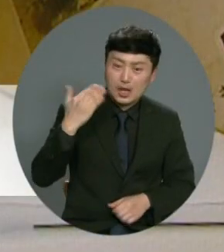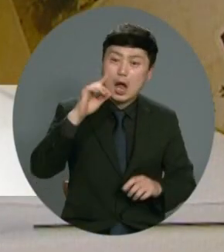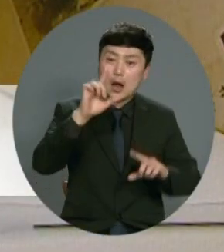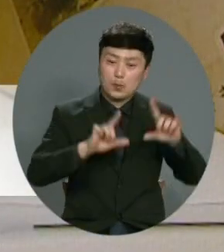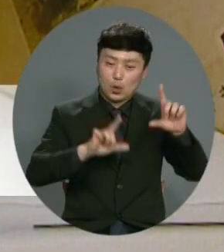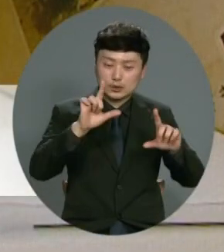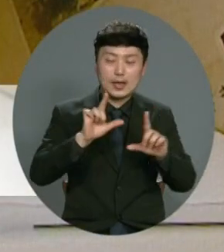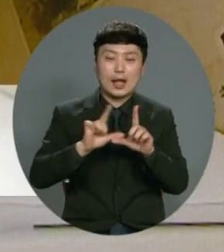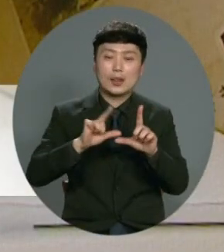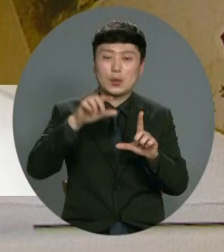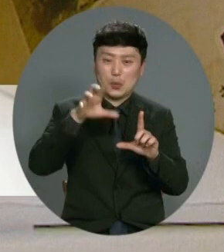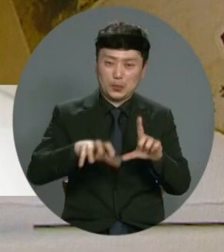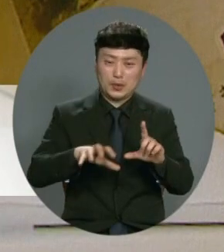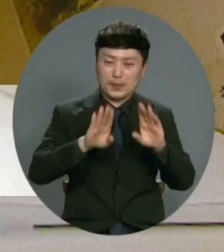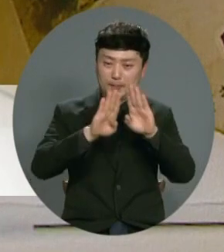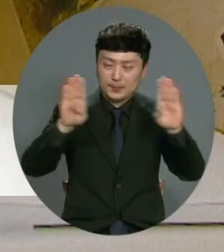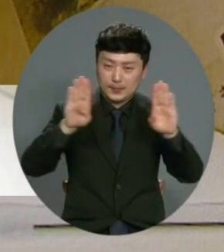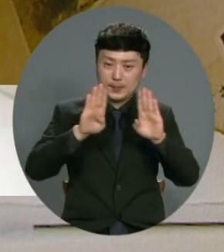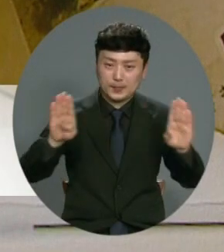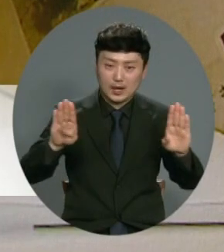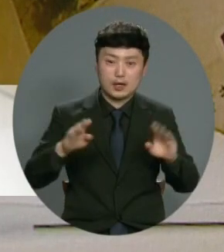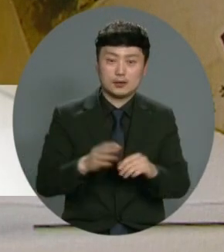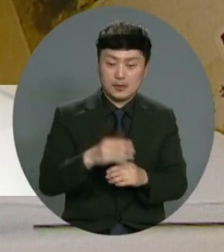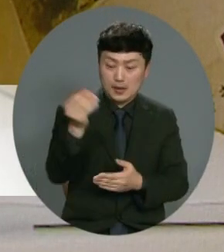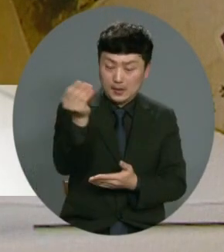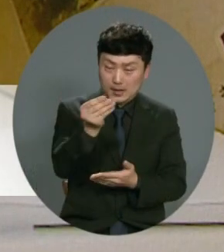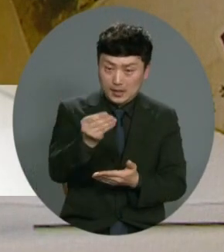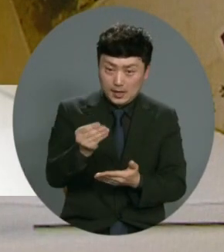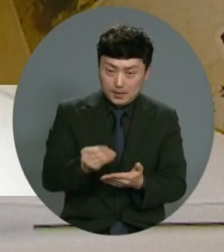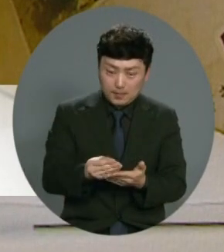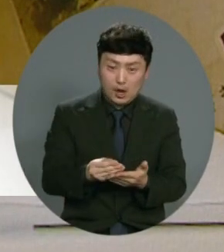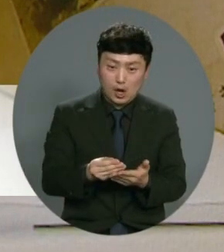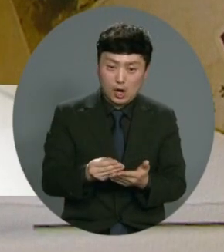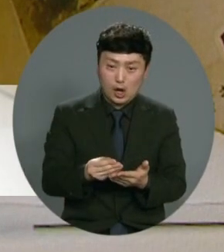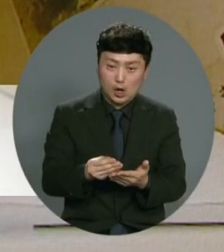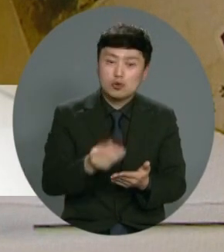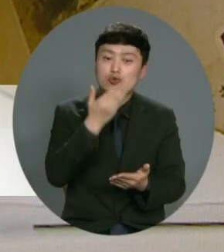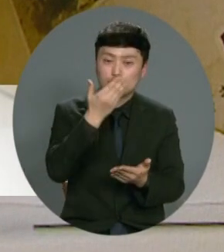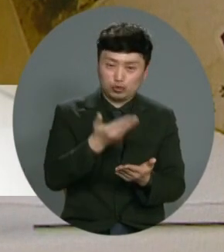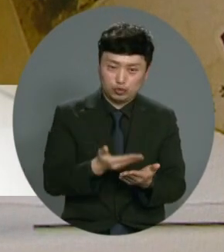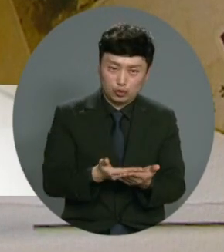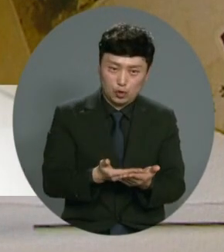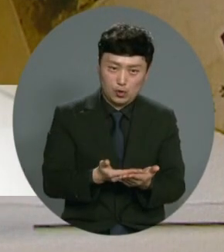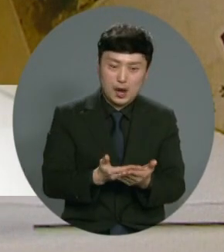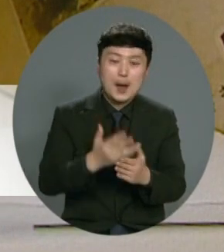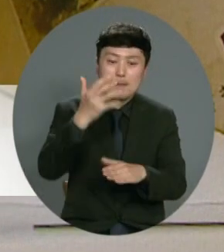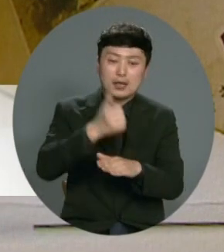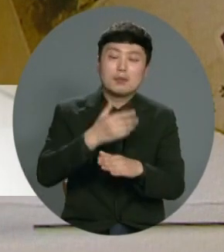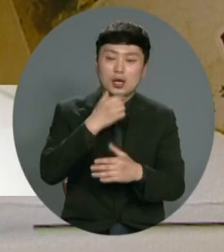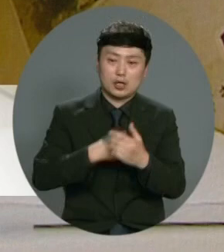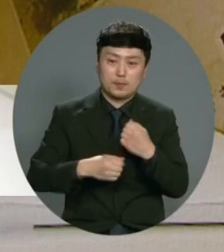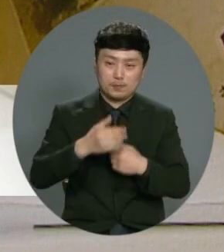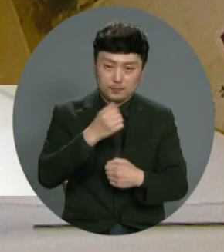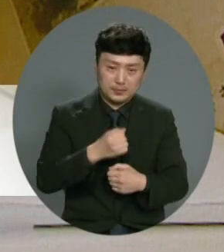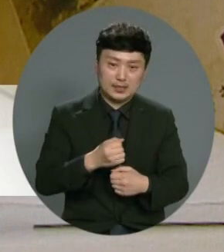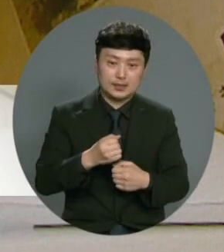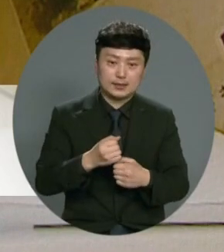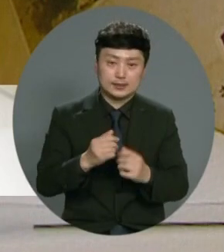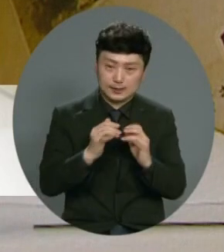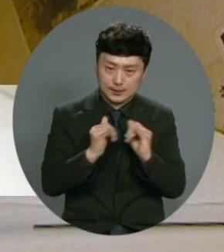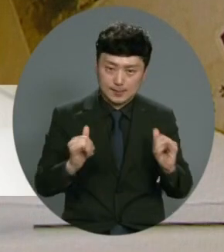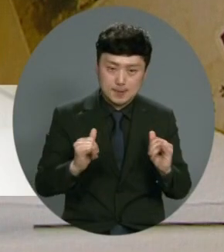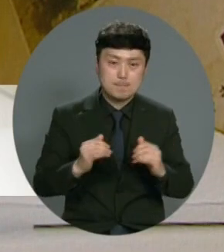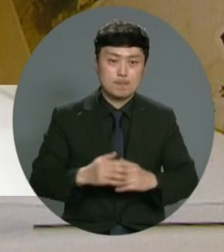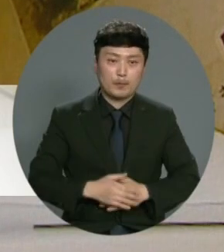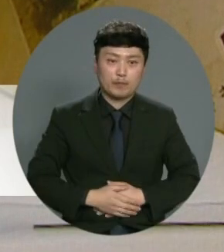열리고 있습니다 임선생은 서예가로도 현대사의 족적을 남기며이 시대 마지막 선비로도 불리는데요